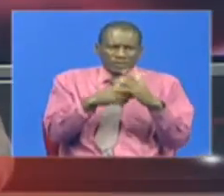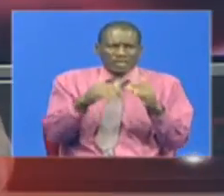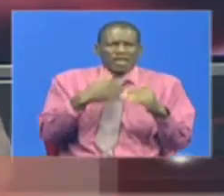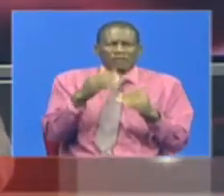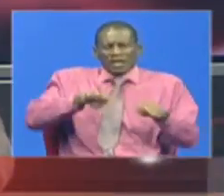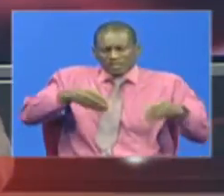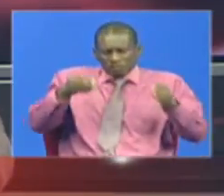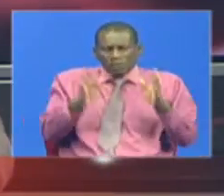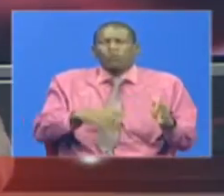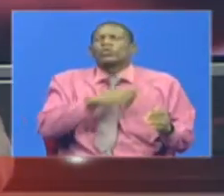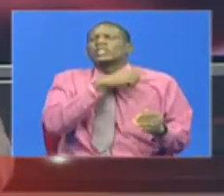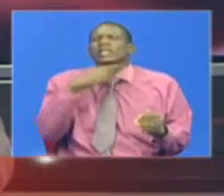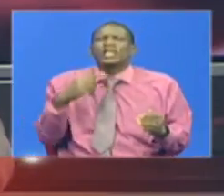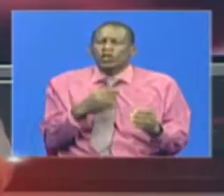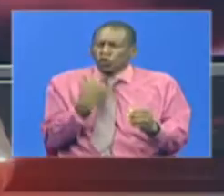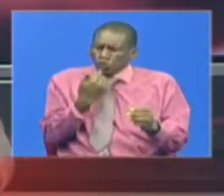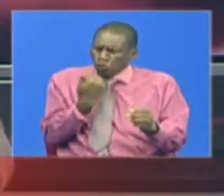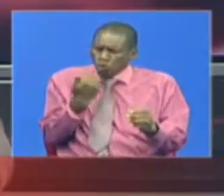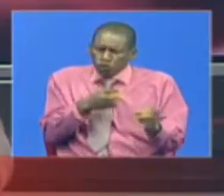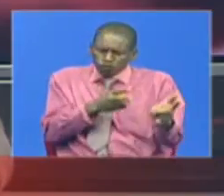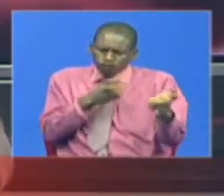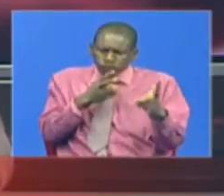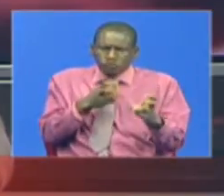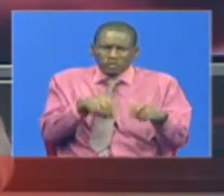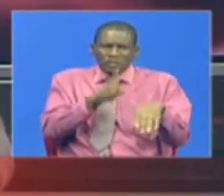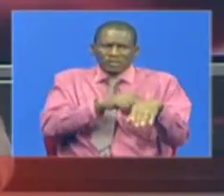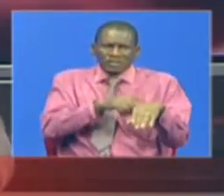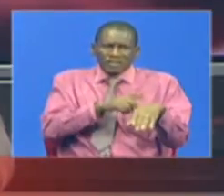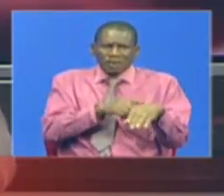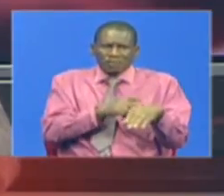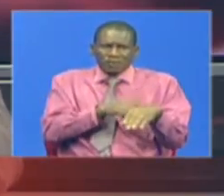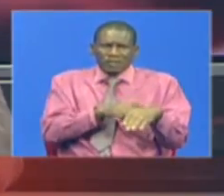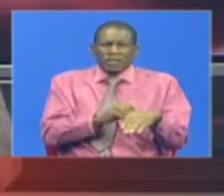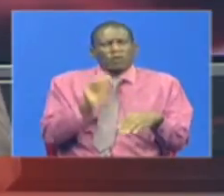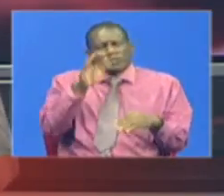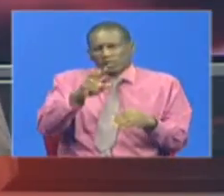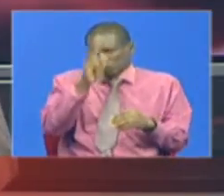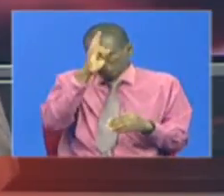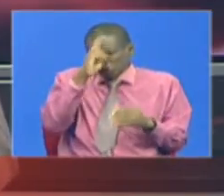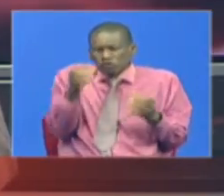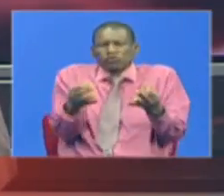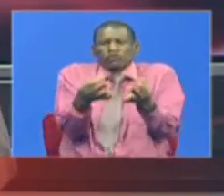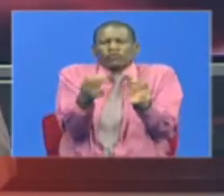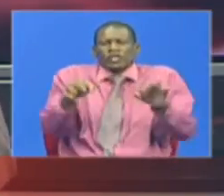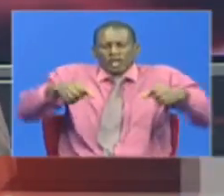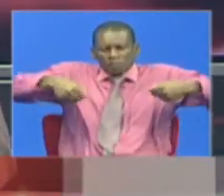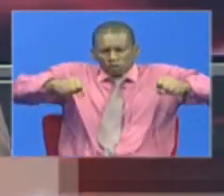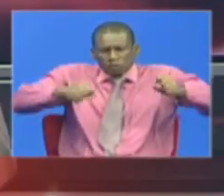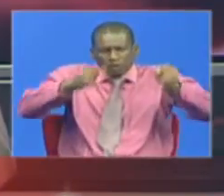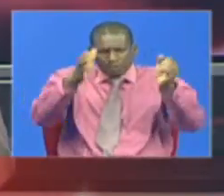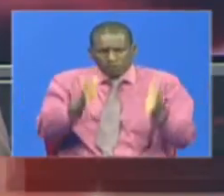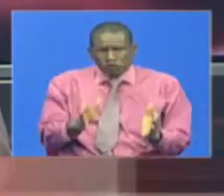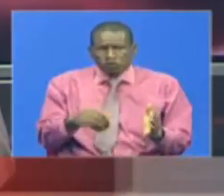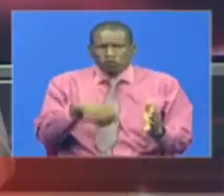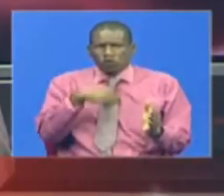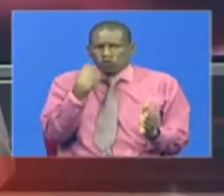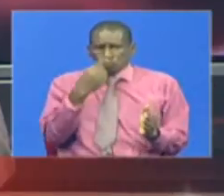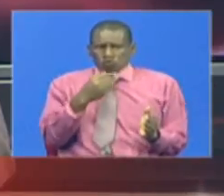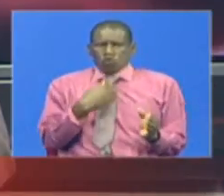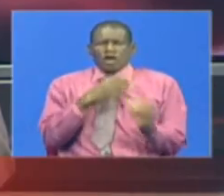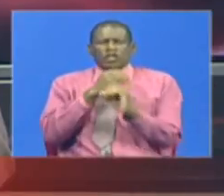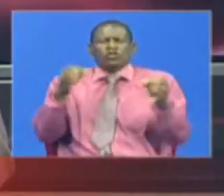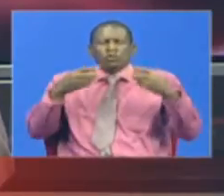ambaye anasemekana kufyatuliwa risasi alipokuwa akisihi polisi amwachilie mhudumu wa bodaboda ambaye hakuwa na